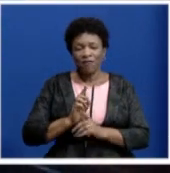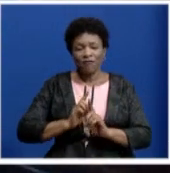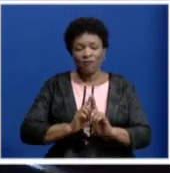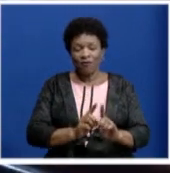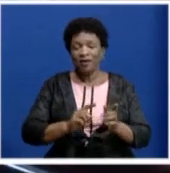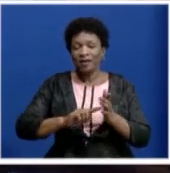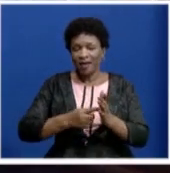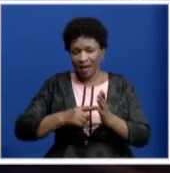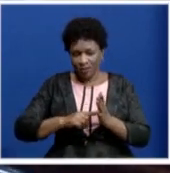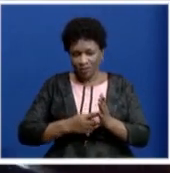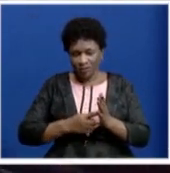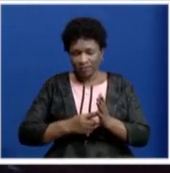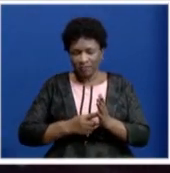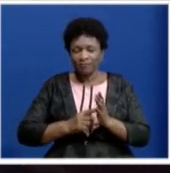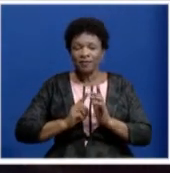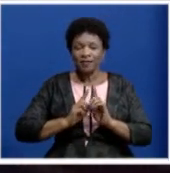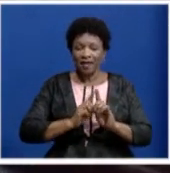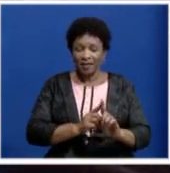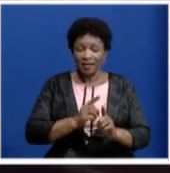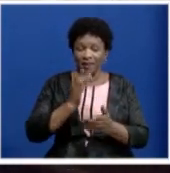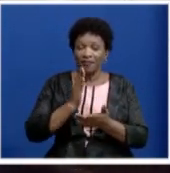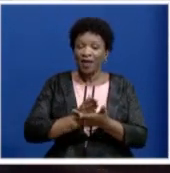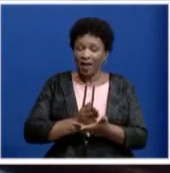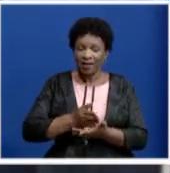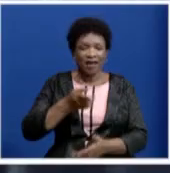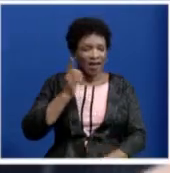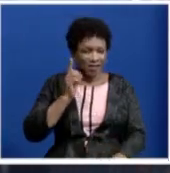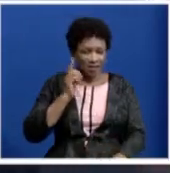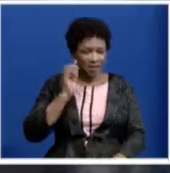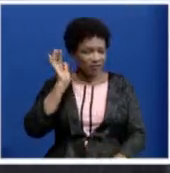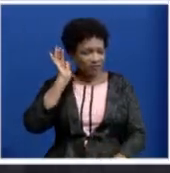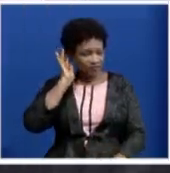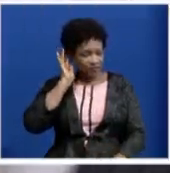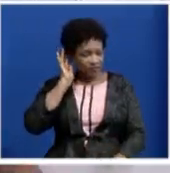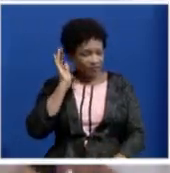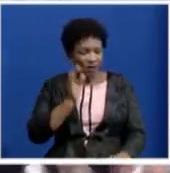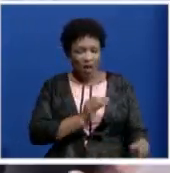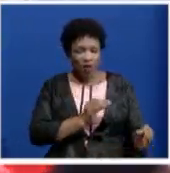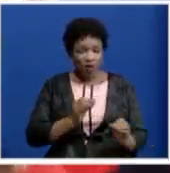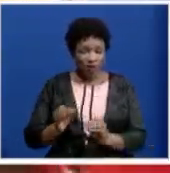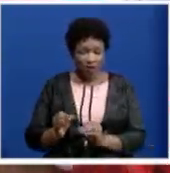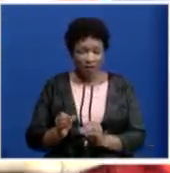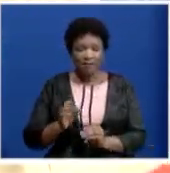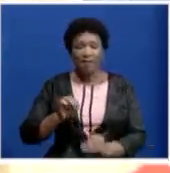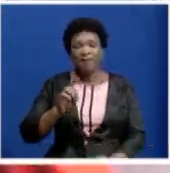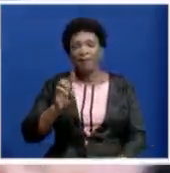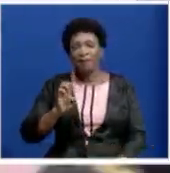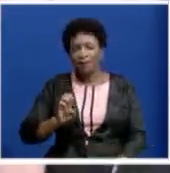kanin kuti ikw haki asili na kuiz rufa w maom yaani m